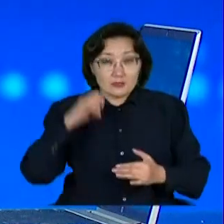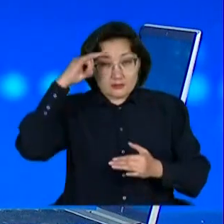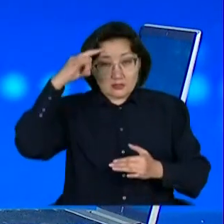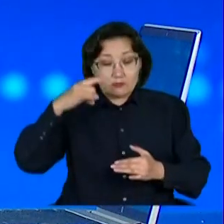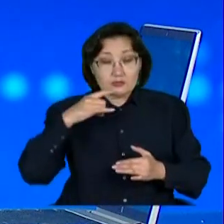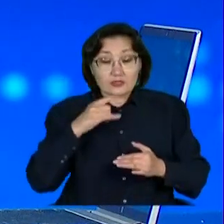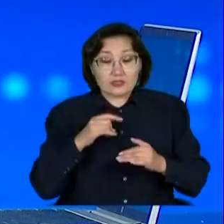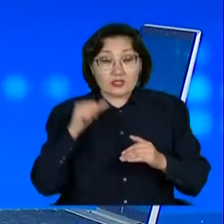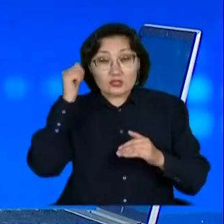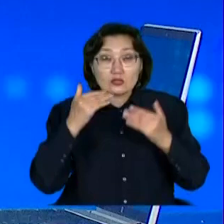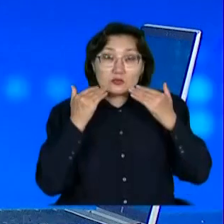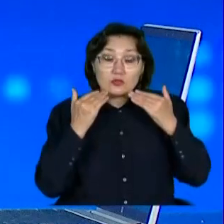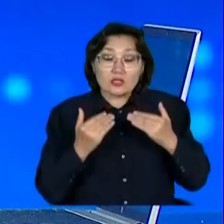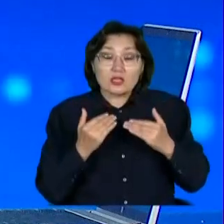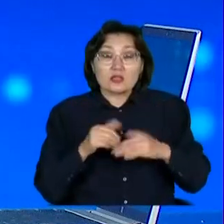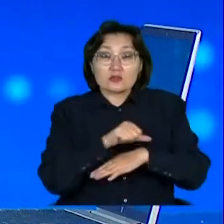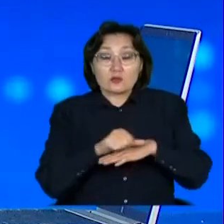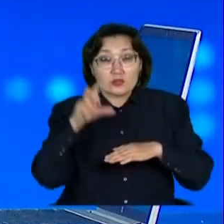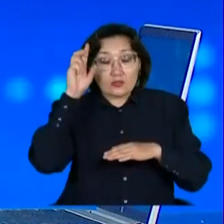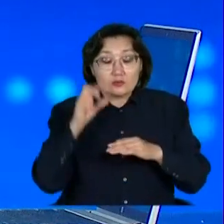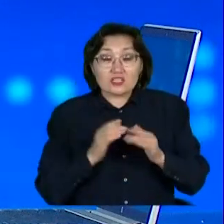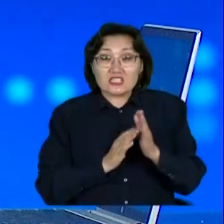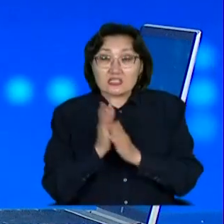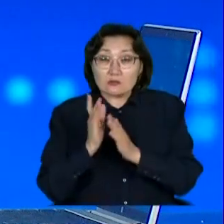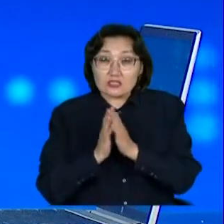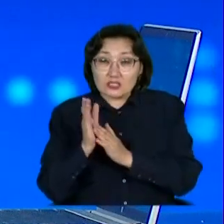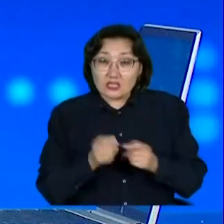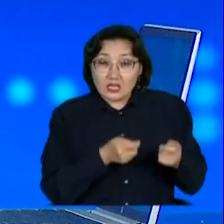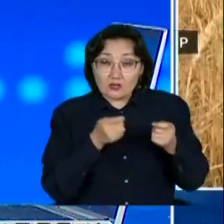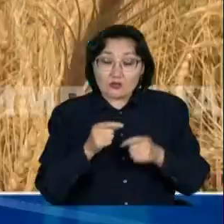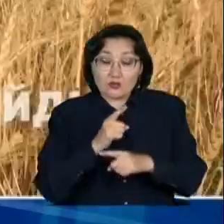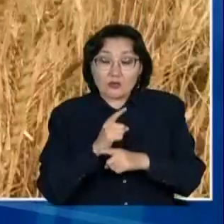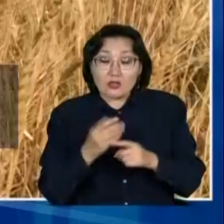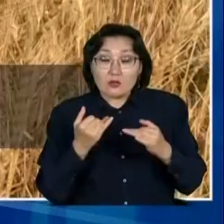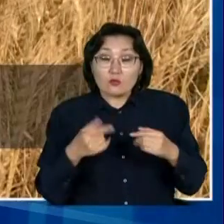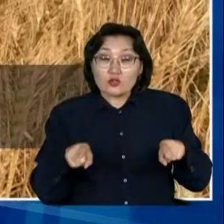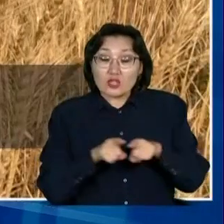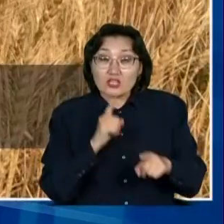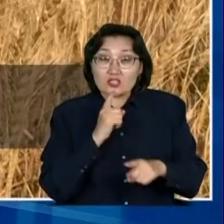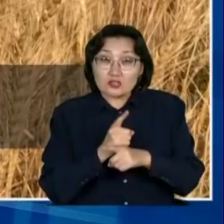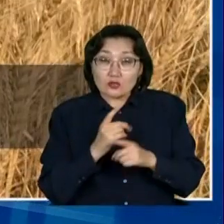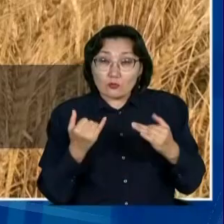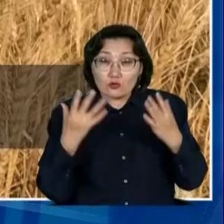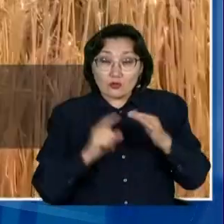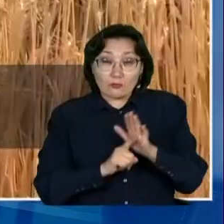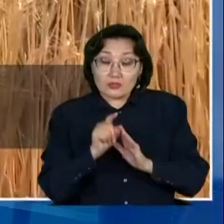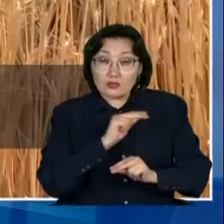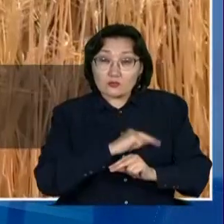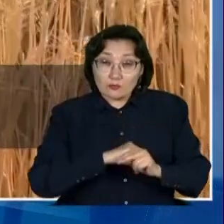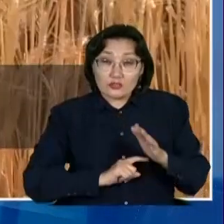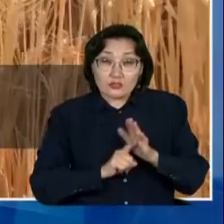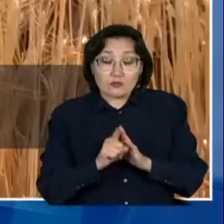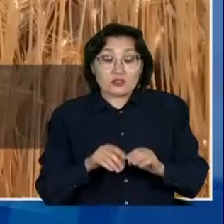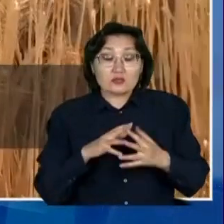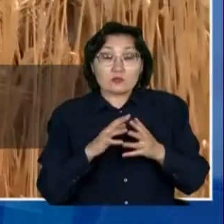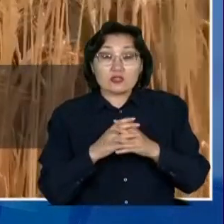Қазақстанға жыл соңына дейін шеттен бидай әкелуге тыйым салынды. Мұндай шектеу бүгіннен бастап күшінеді. Ауыл шаруашылығы